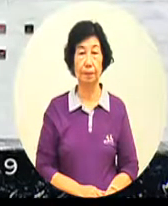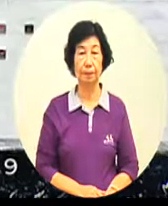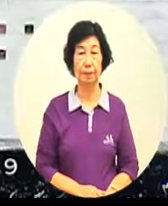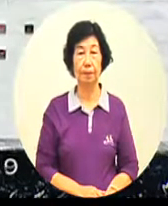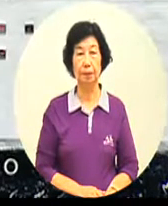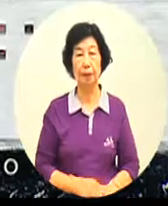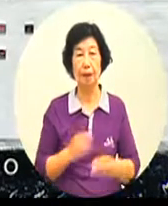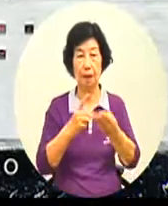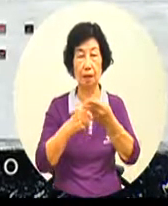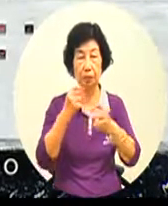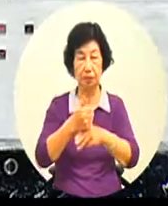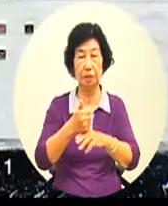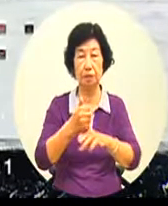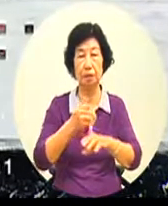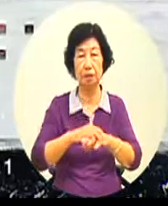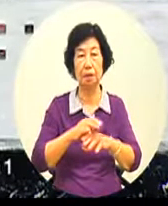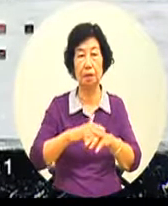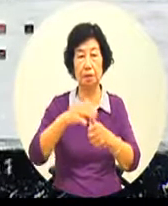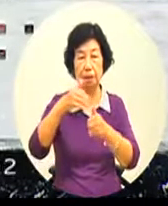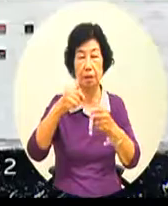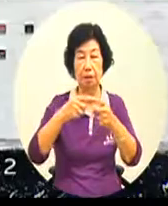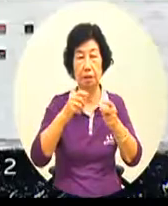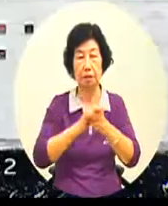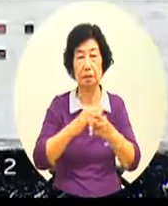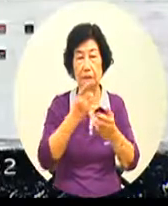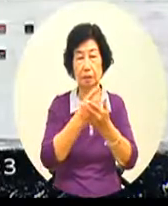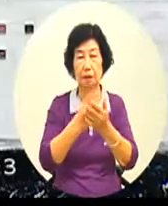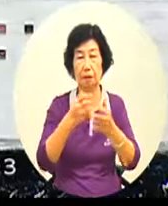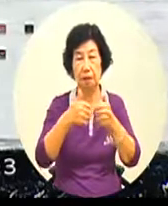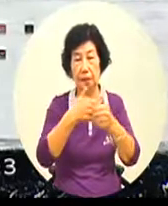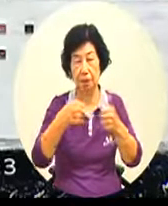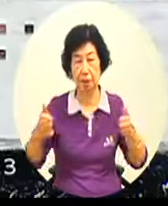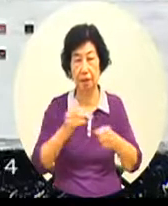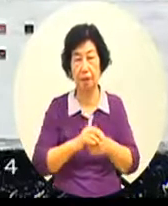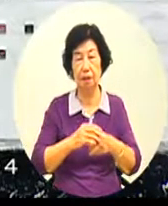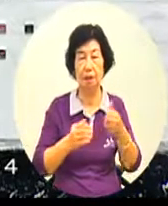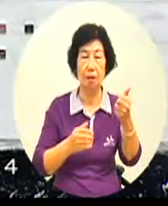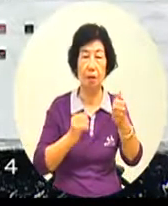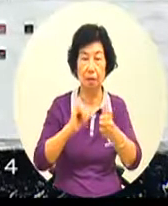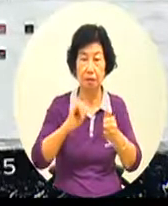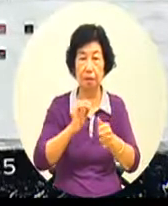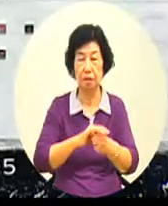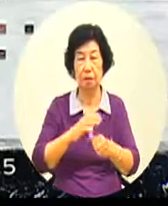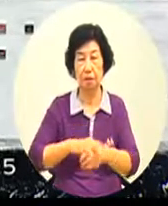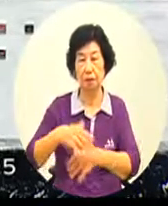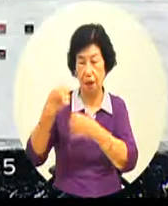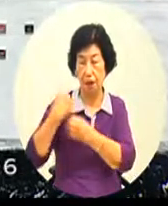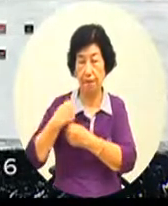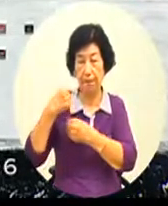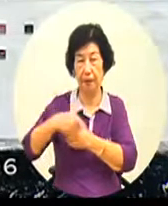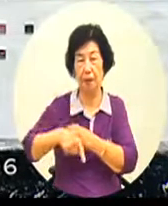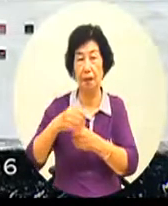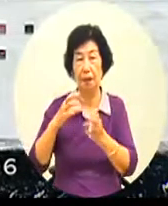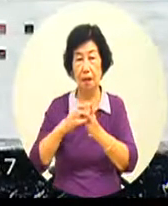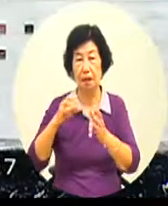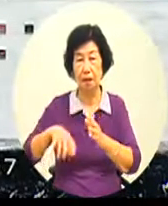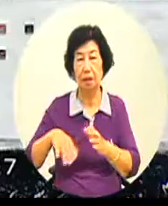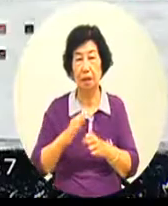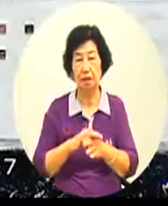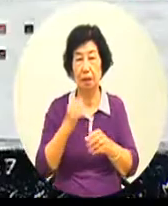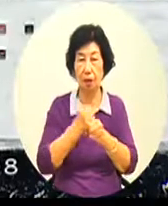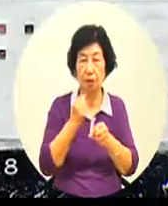主席、召集人、各位议员、女士先生，大家好。殡仪局业务报告，感谢各位议员对于议政工作的支